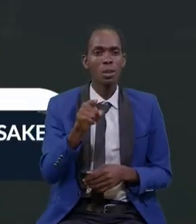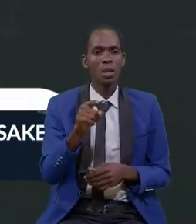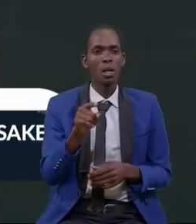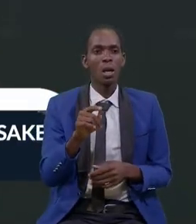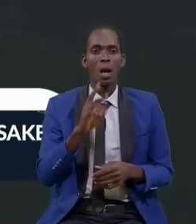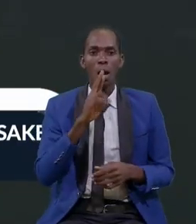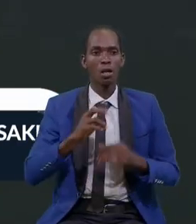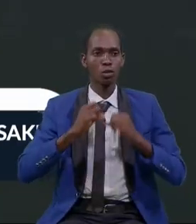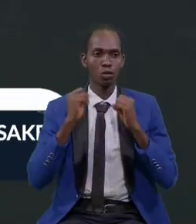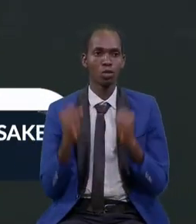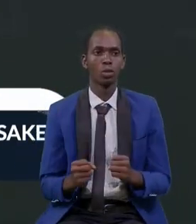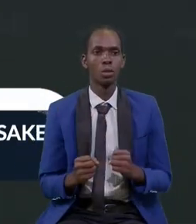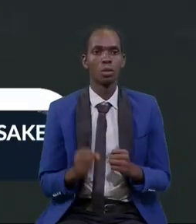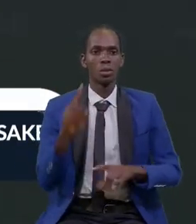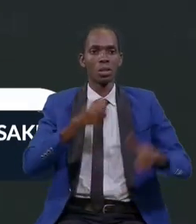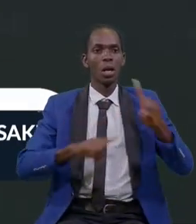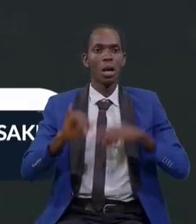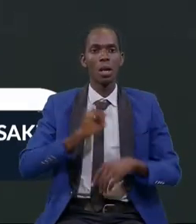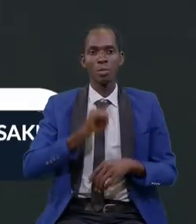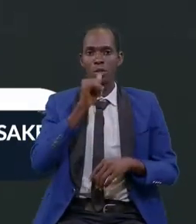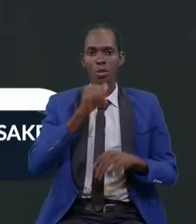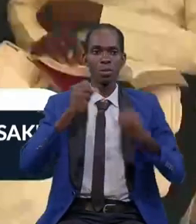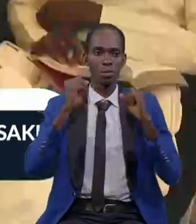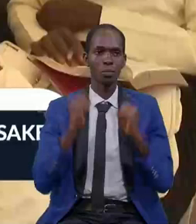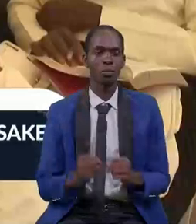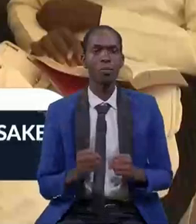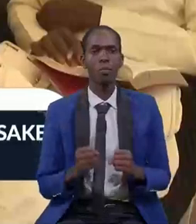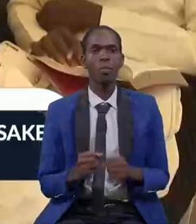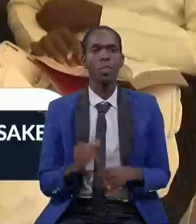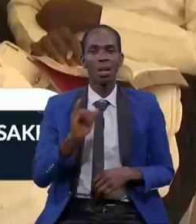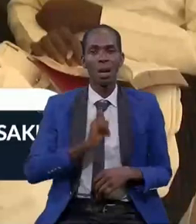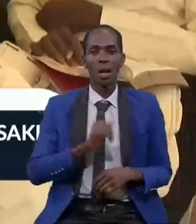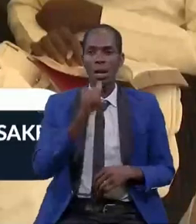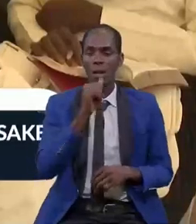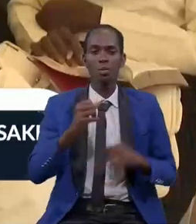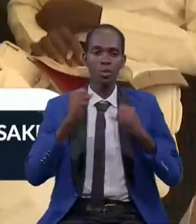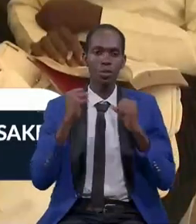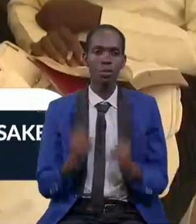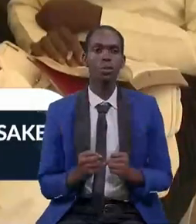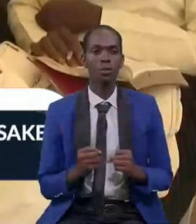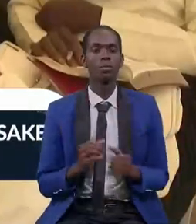forts. Je suis fort. Je suis fort.